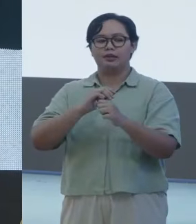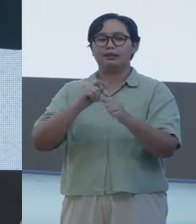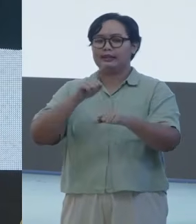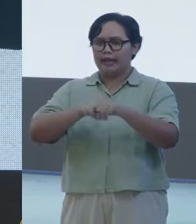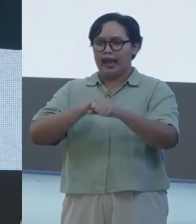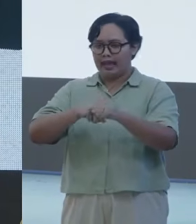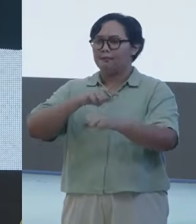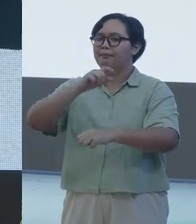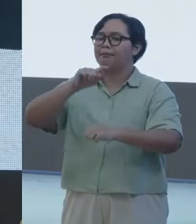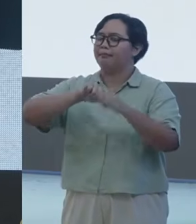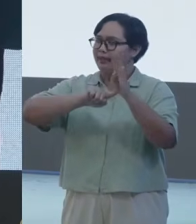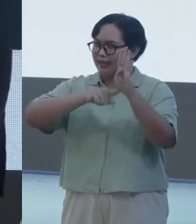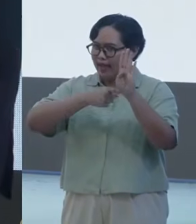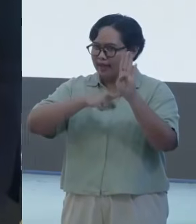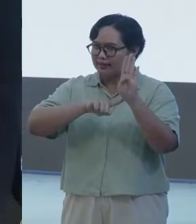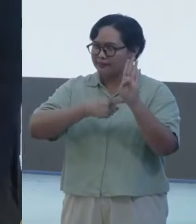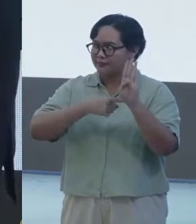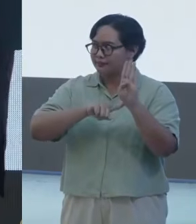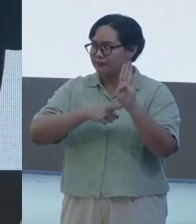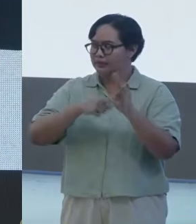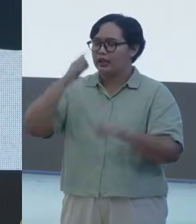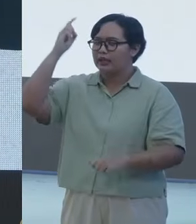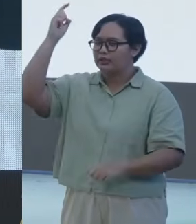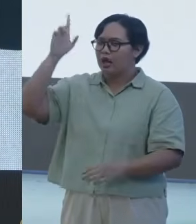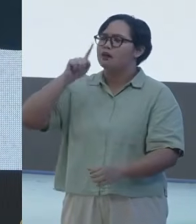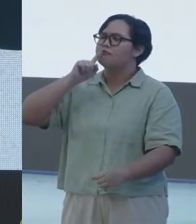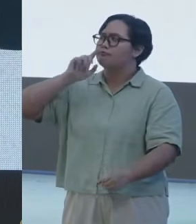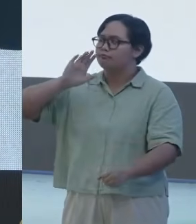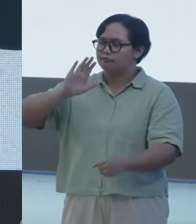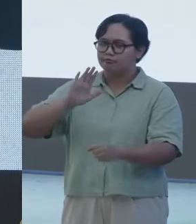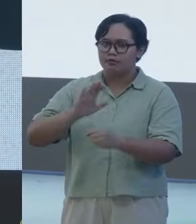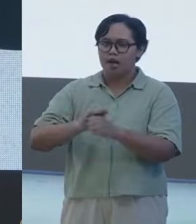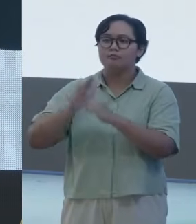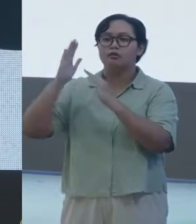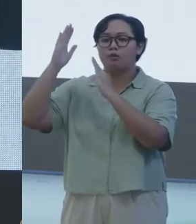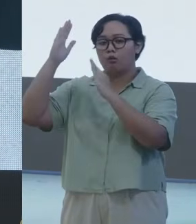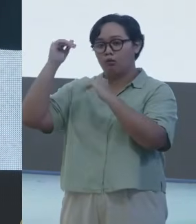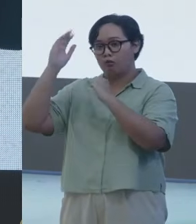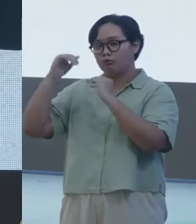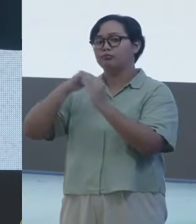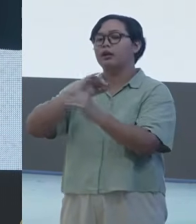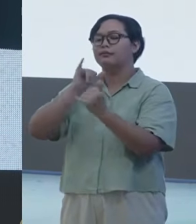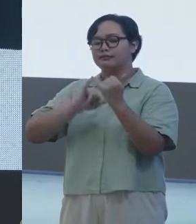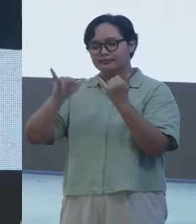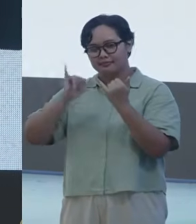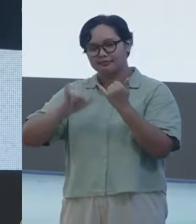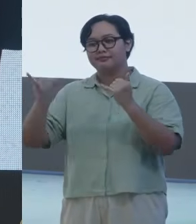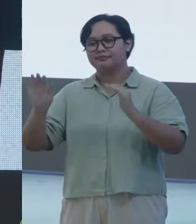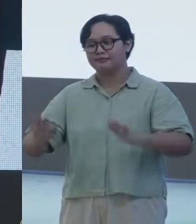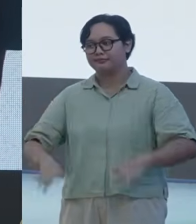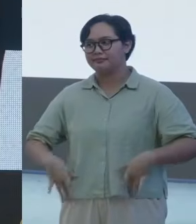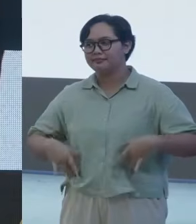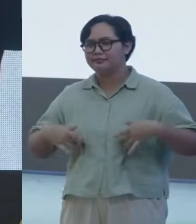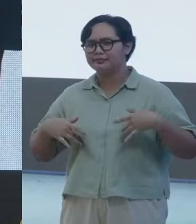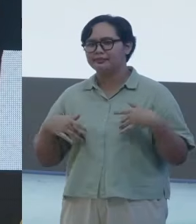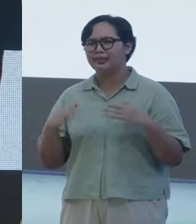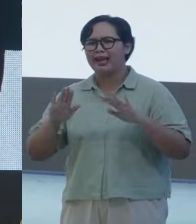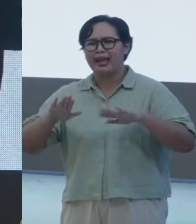time, pinangako na niya yung hope of eternal life. Paano nangyari yun,